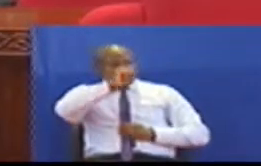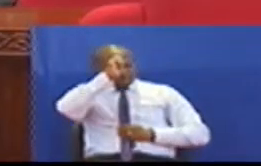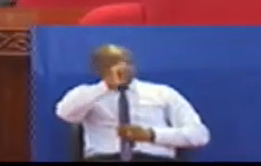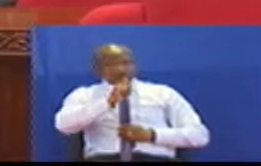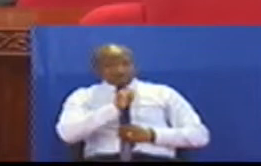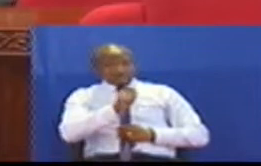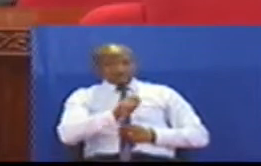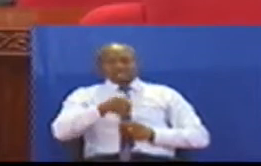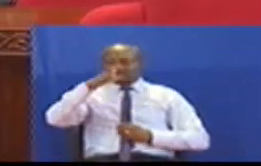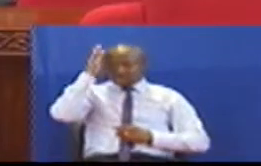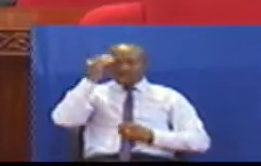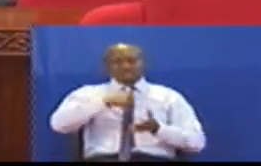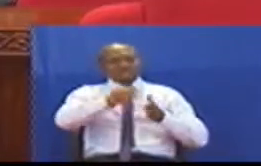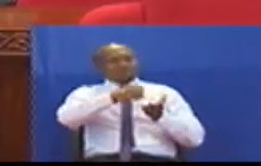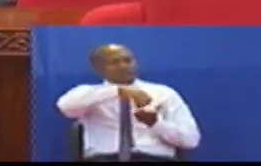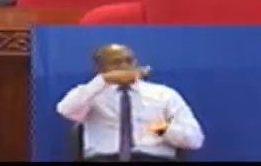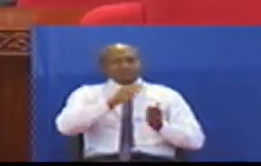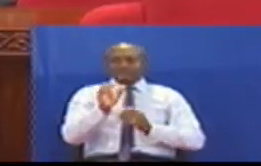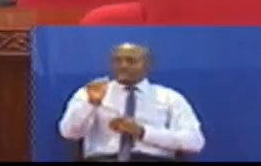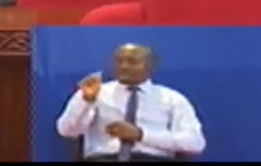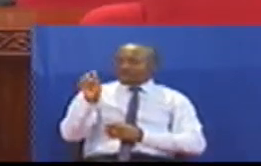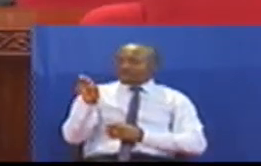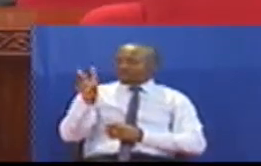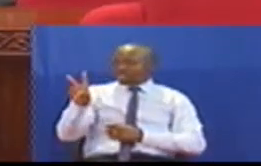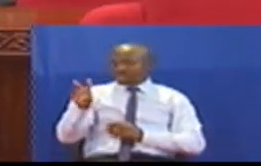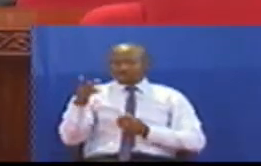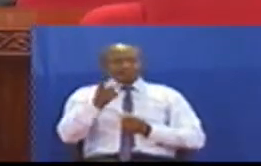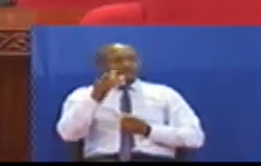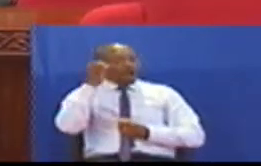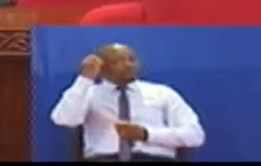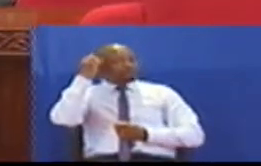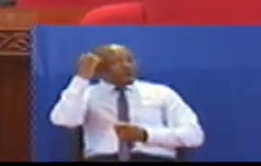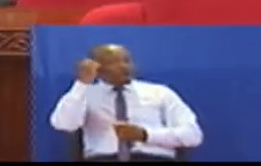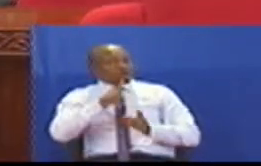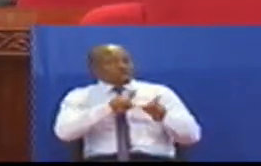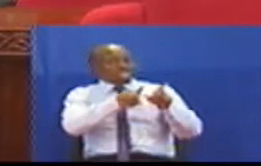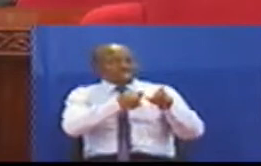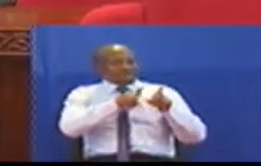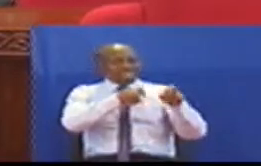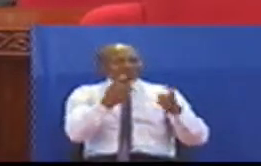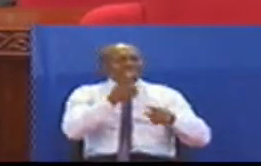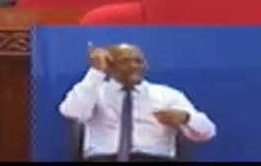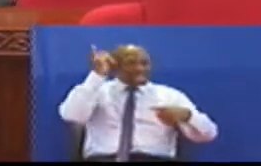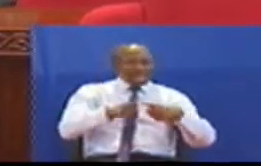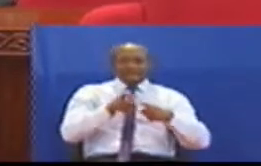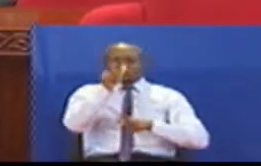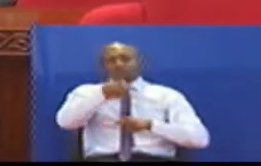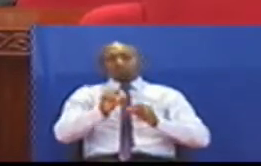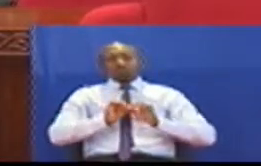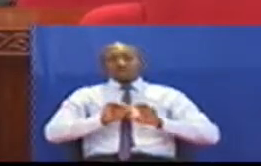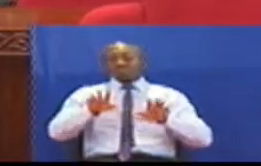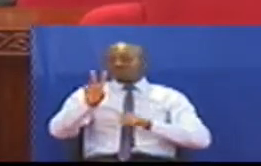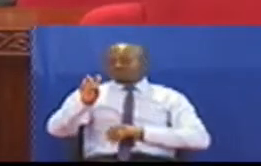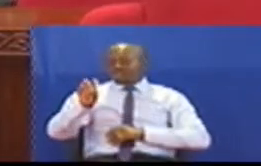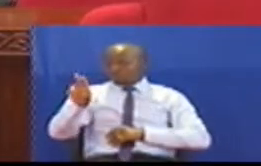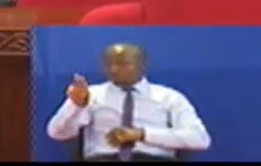za kupunguza makali ya kufubaza VVU, magonjwa nyemelezi yamekuwa msumari wa moto kwa wenye maambukizi. Matibabu ya magonjwa haya